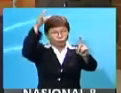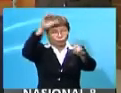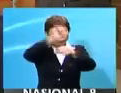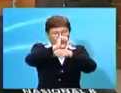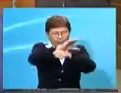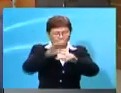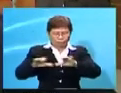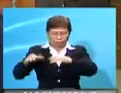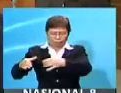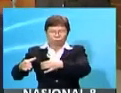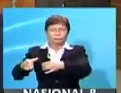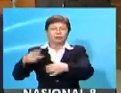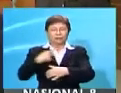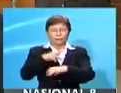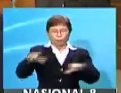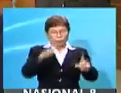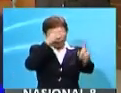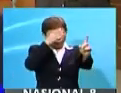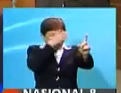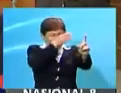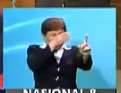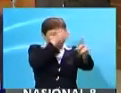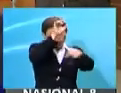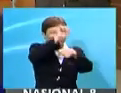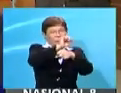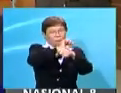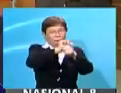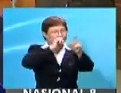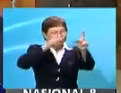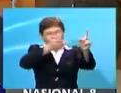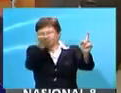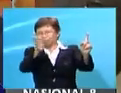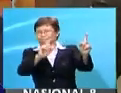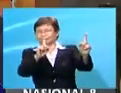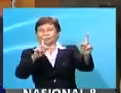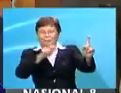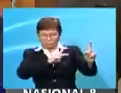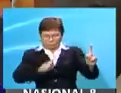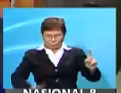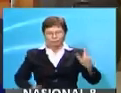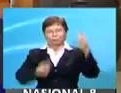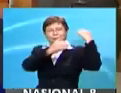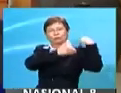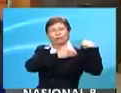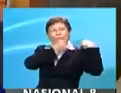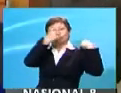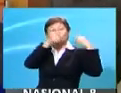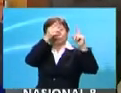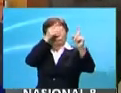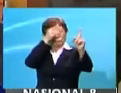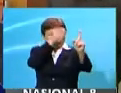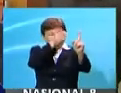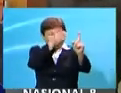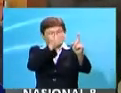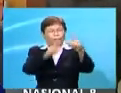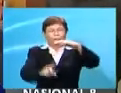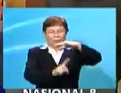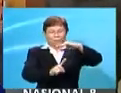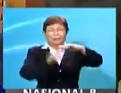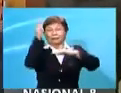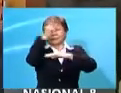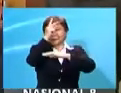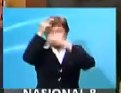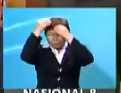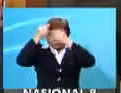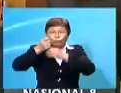pun yang kita lakukan tidak lari daripada dasar kerajaan dan kementerian ini salah satu tanggungjawabnya ialah untuk menentukan agar dasar Kerajaan